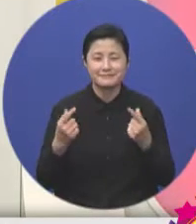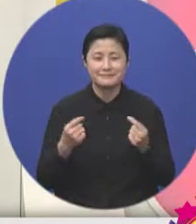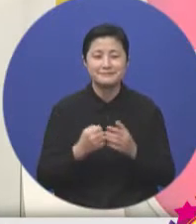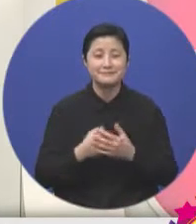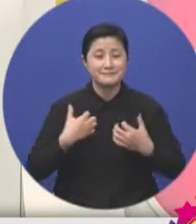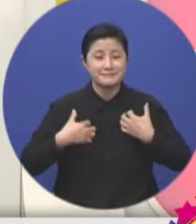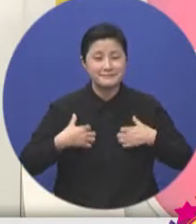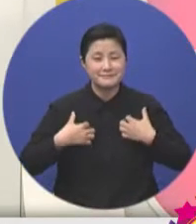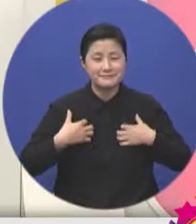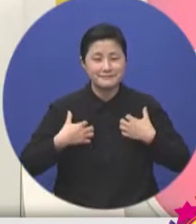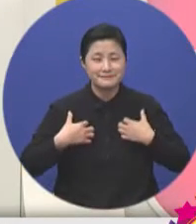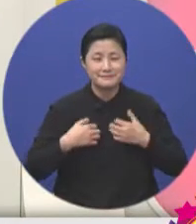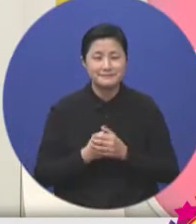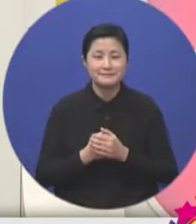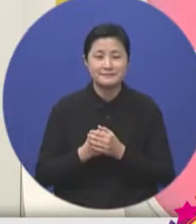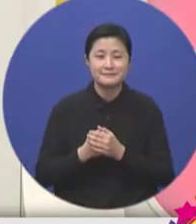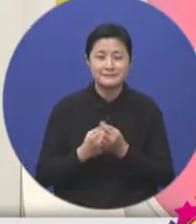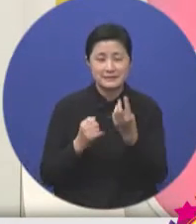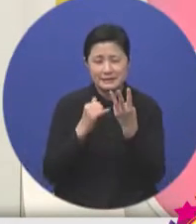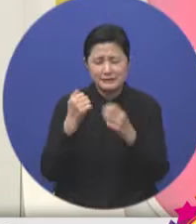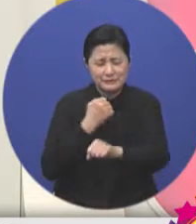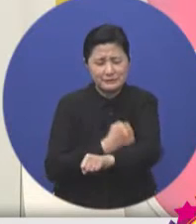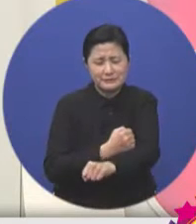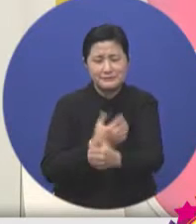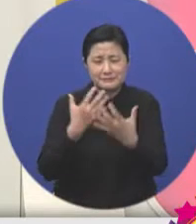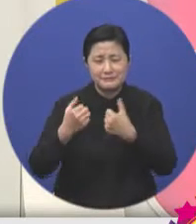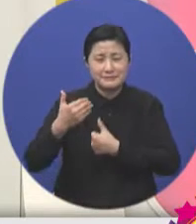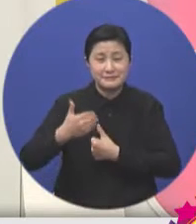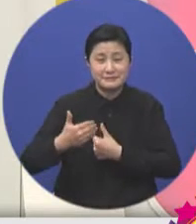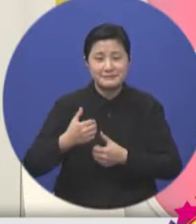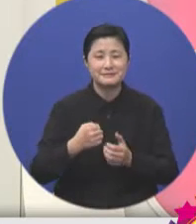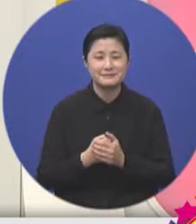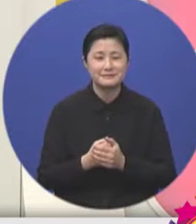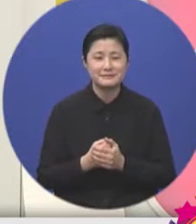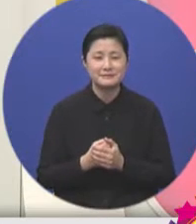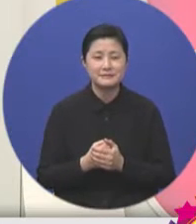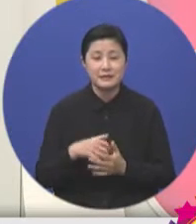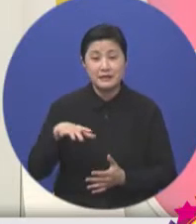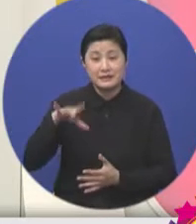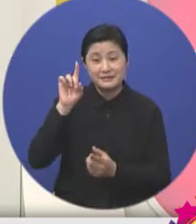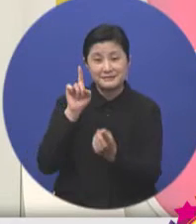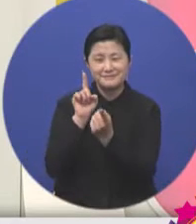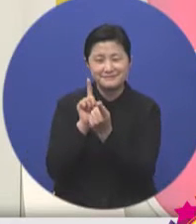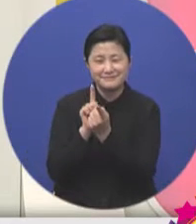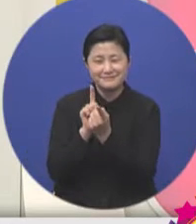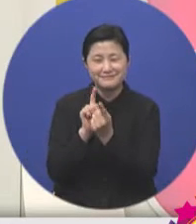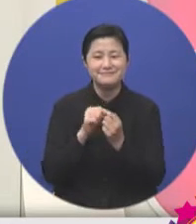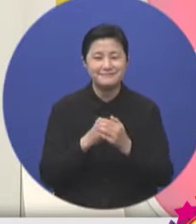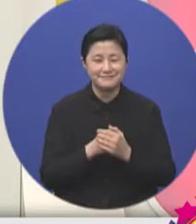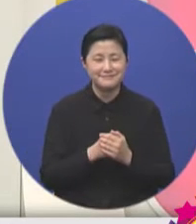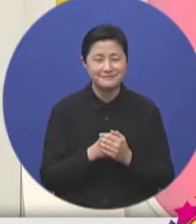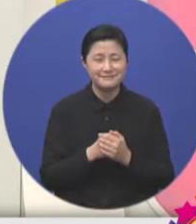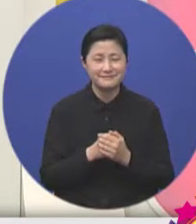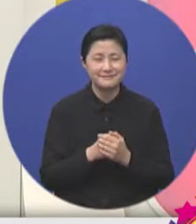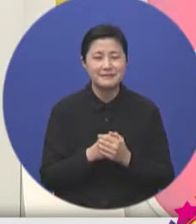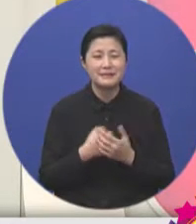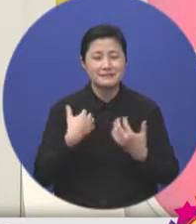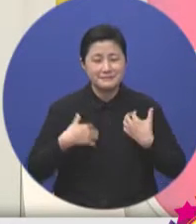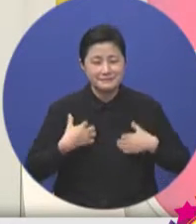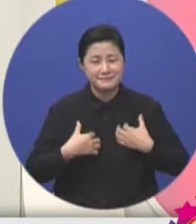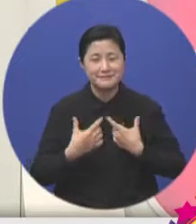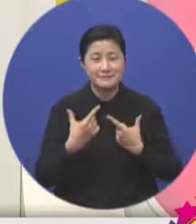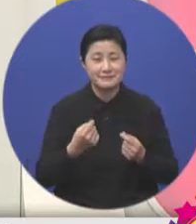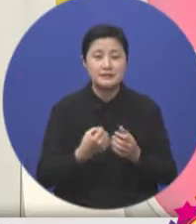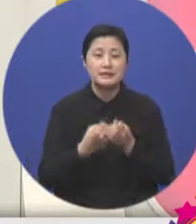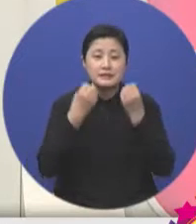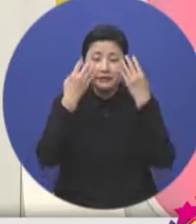네 반갑습니다. 예, 새해 복 수고가 많습니다. 네. 처음 뵙겠는데요. 네, 고맙습니다. 저희가